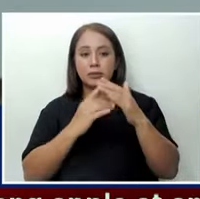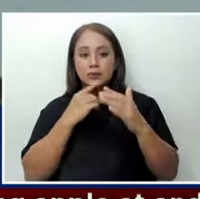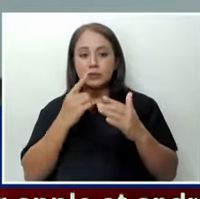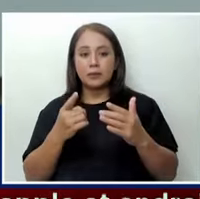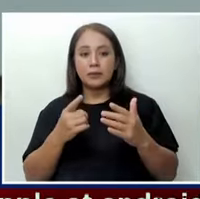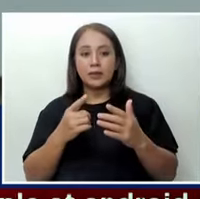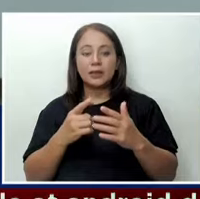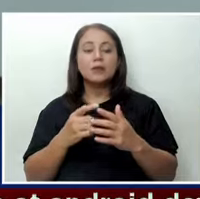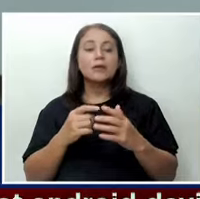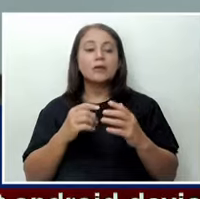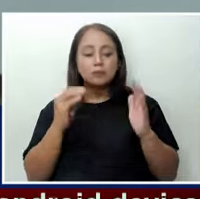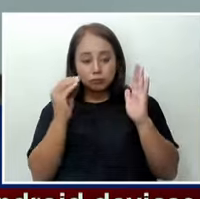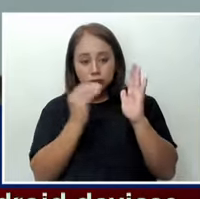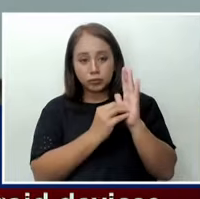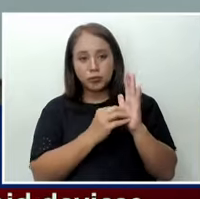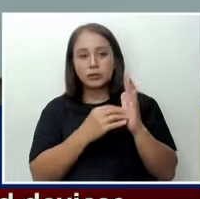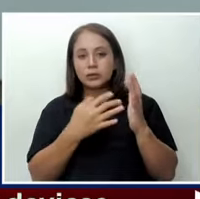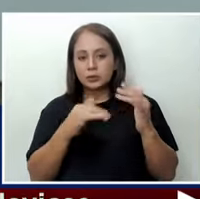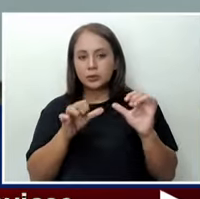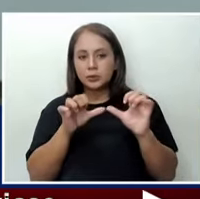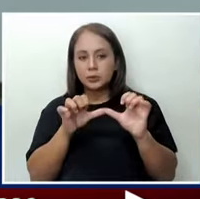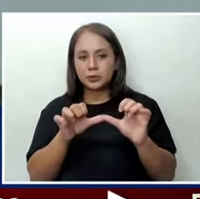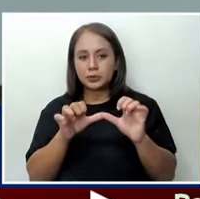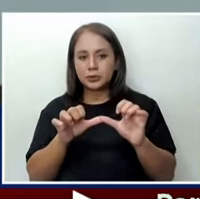be continued unless